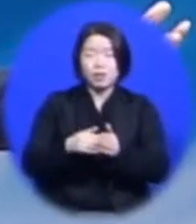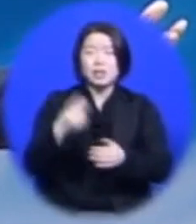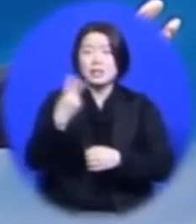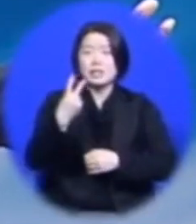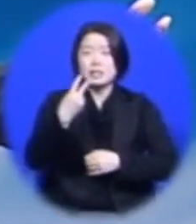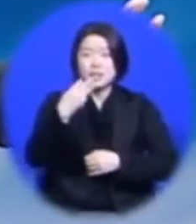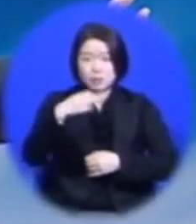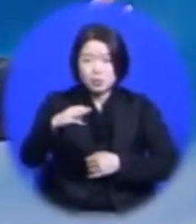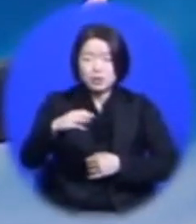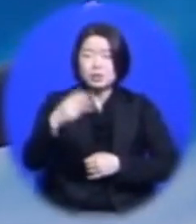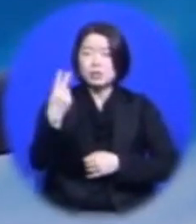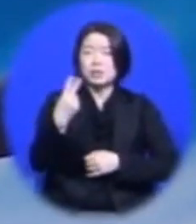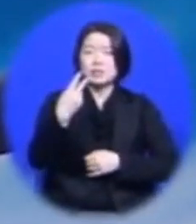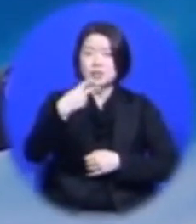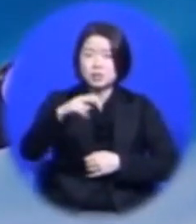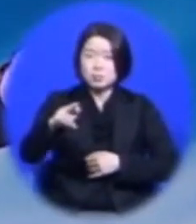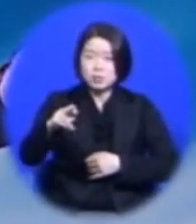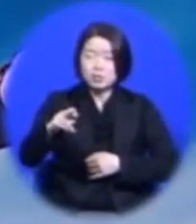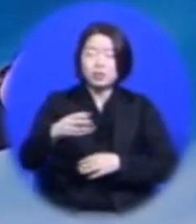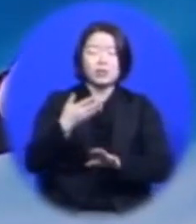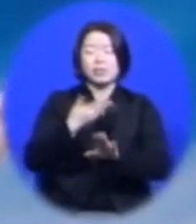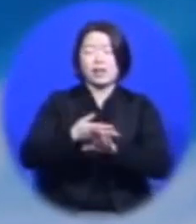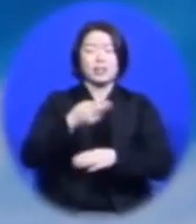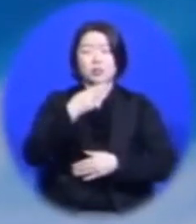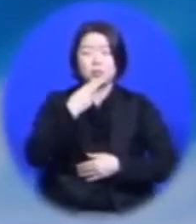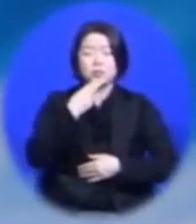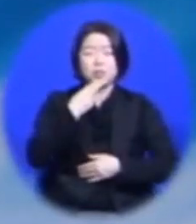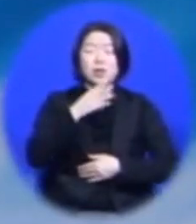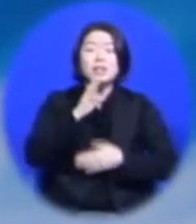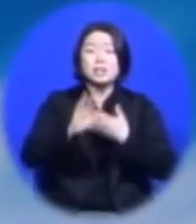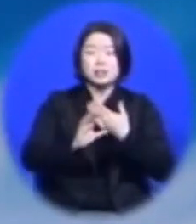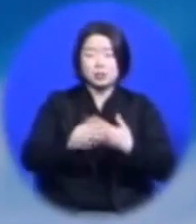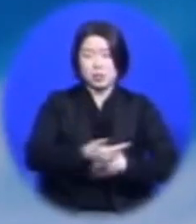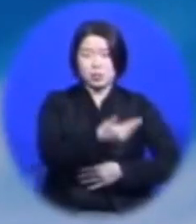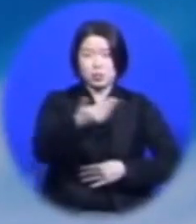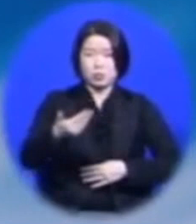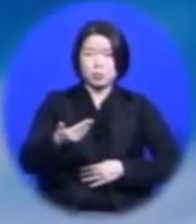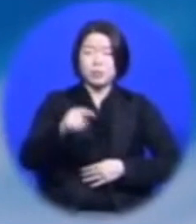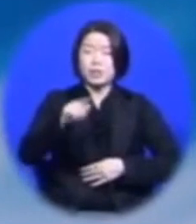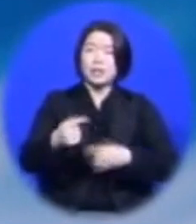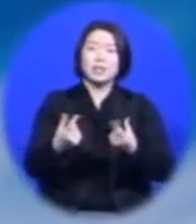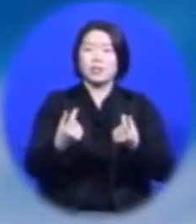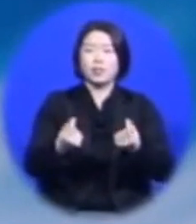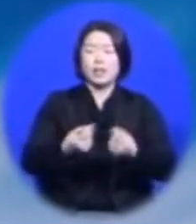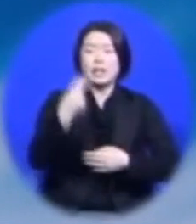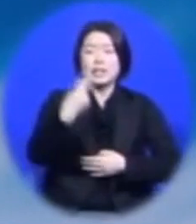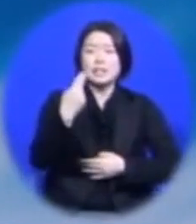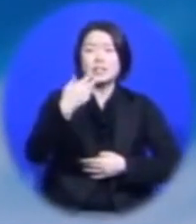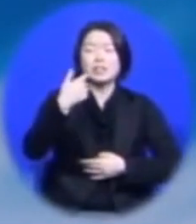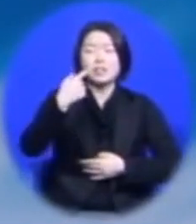2012년 다른 게 없어요. 그러면 여러분, 이렇게